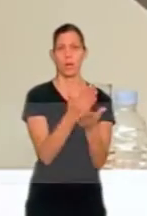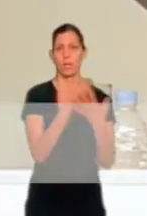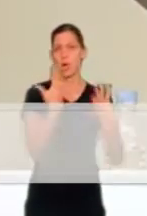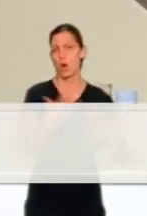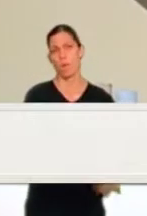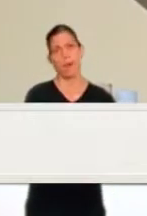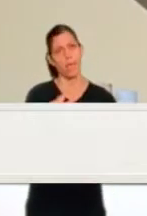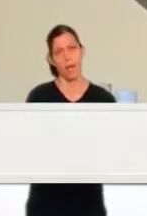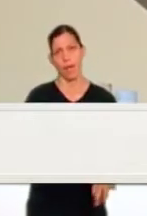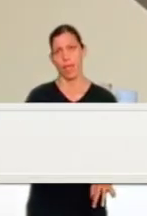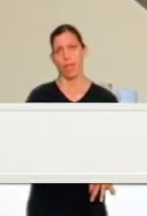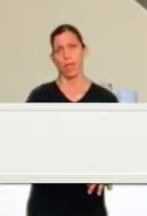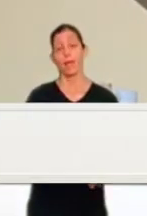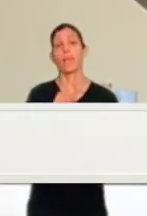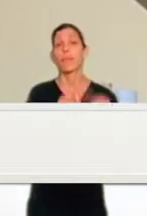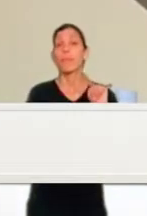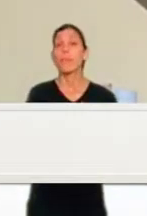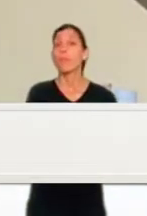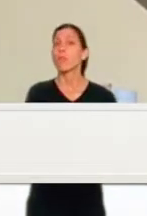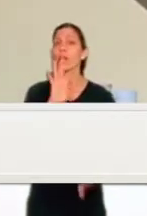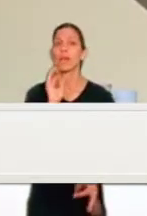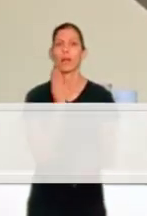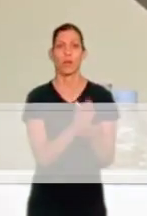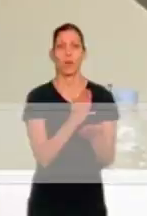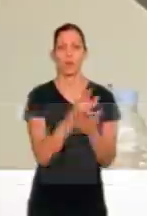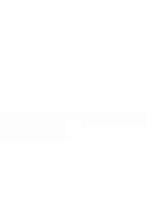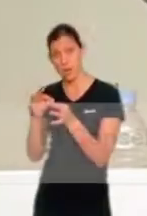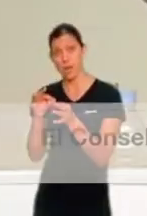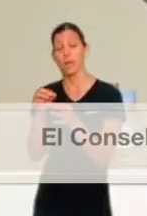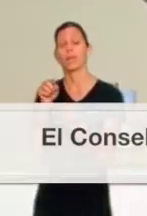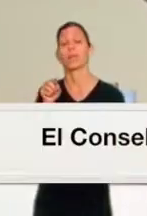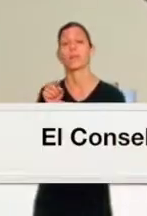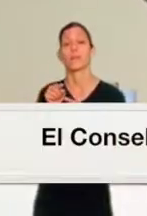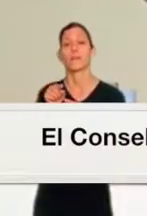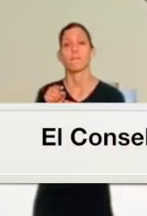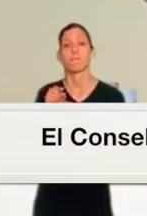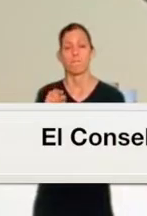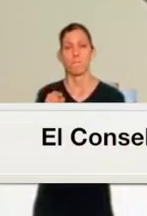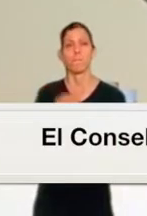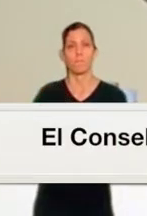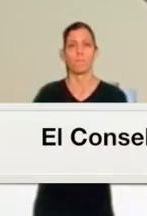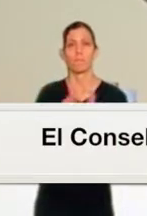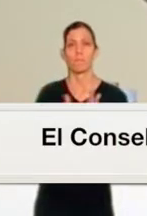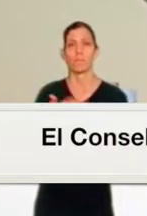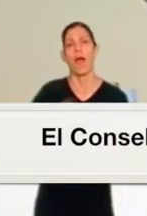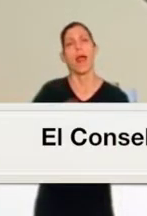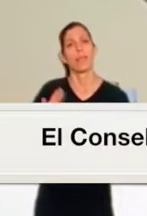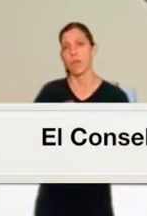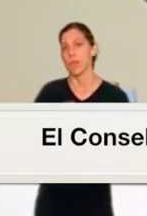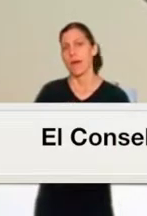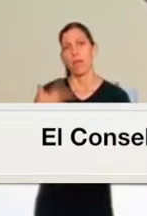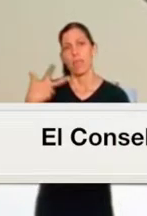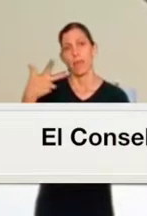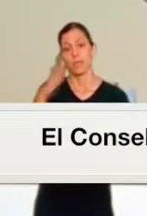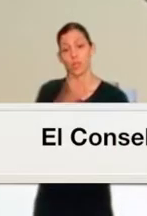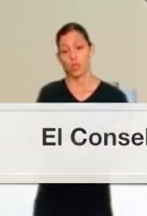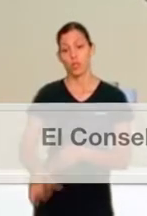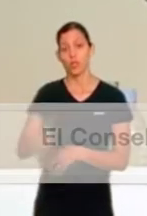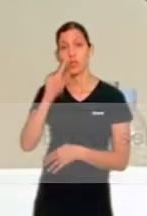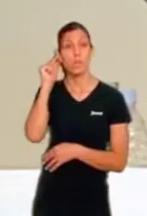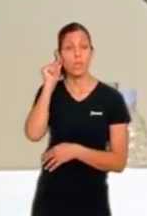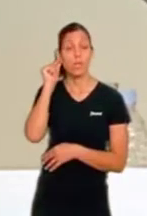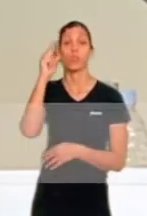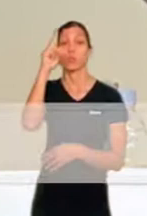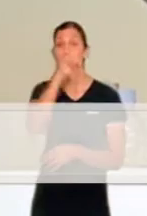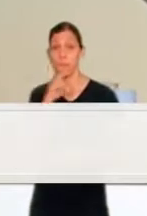total normalitat en funció de la tria que han fet els seus pares i mares. El Consell garantirà els drets d'estos xiquets i xiquetes i dels seus pares i